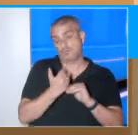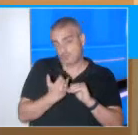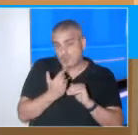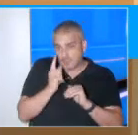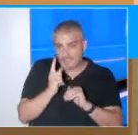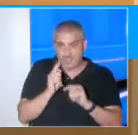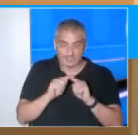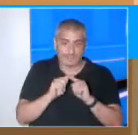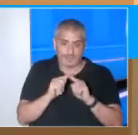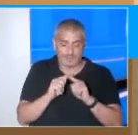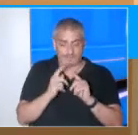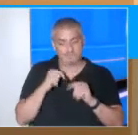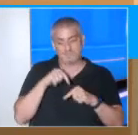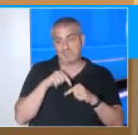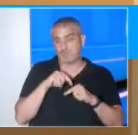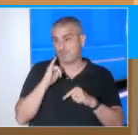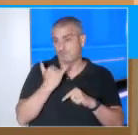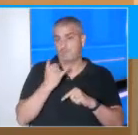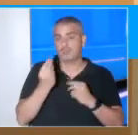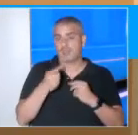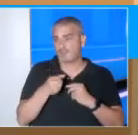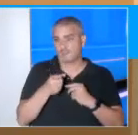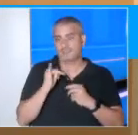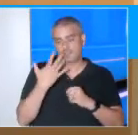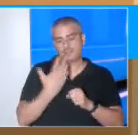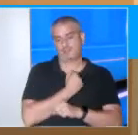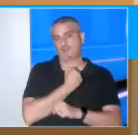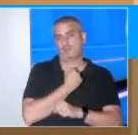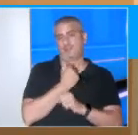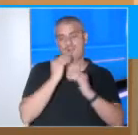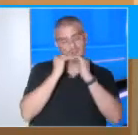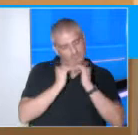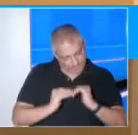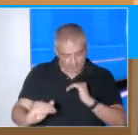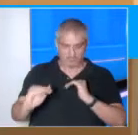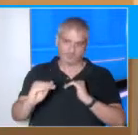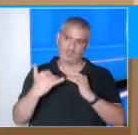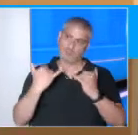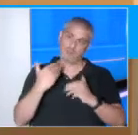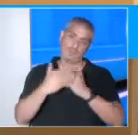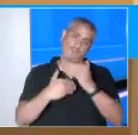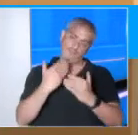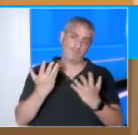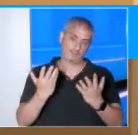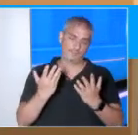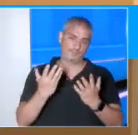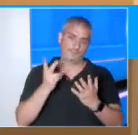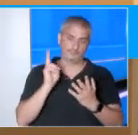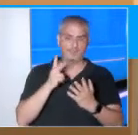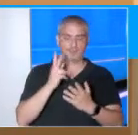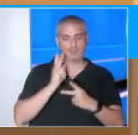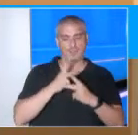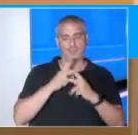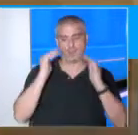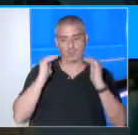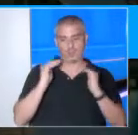מוקדמים, אבל אולי סימנים חיוביים, שהדבר הזה יצליח למתן בשלב כזה או אחר את